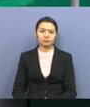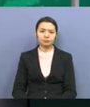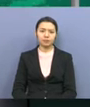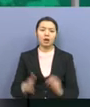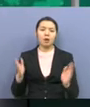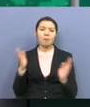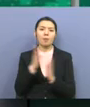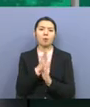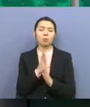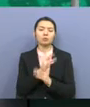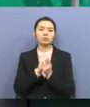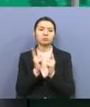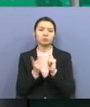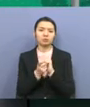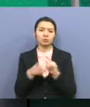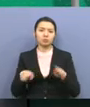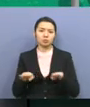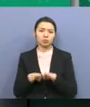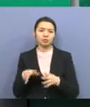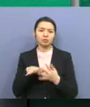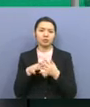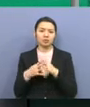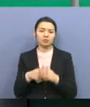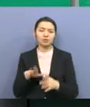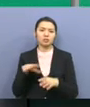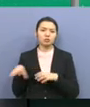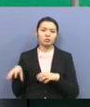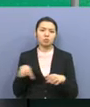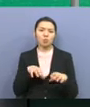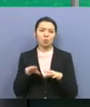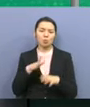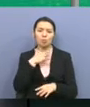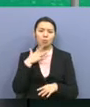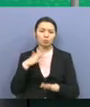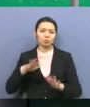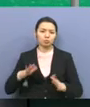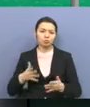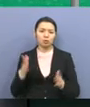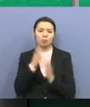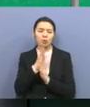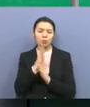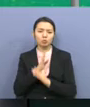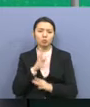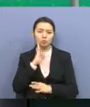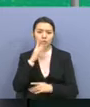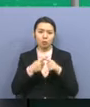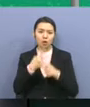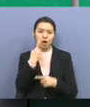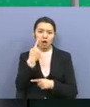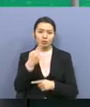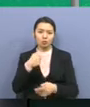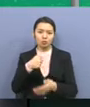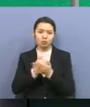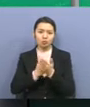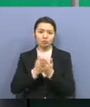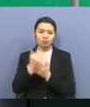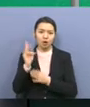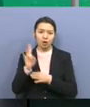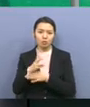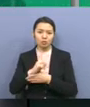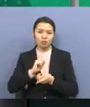Ауа райының күрт жылынуына орай аймақта көктайғақ орын алуда. Сынап бағанасы күндіз плюс бірге дейін көтерілсе, ал